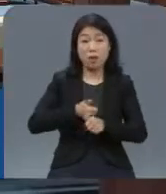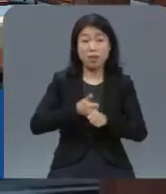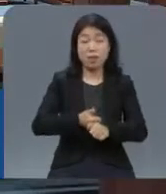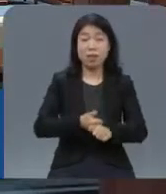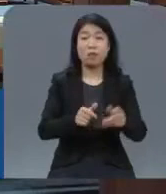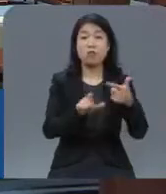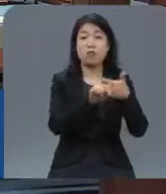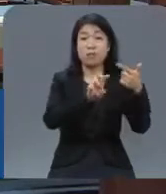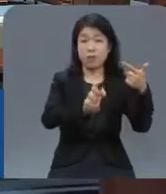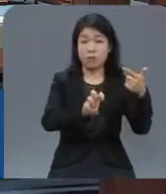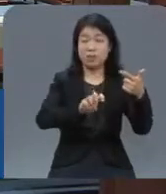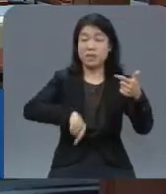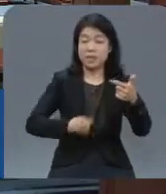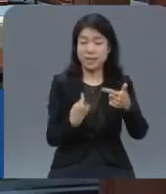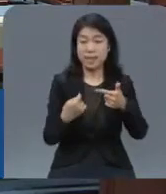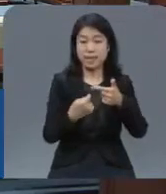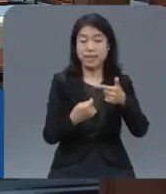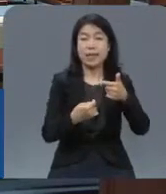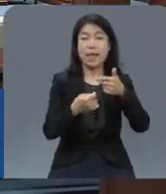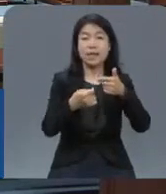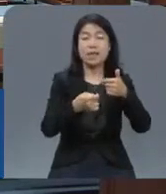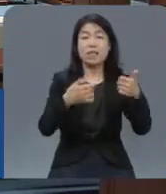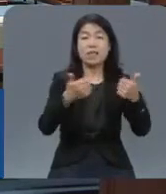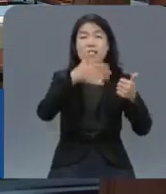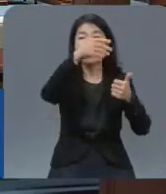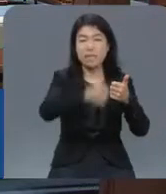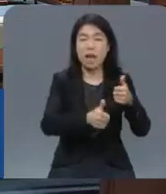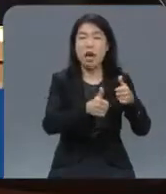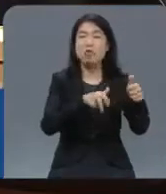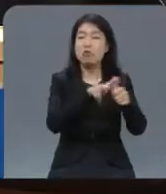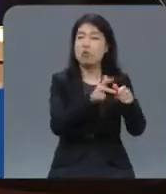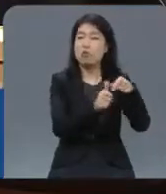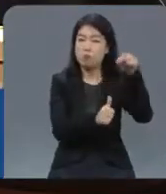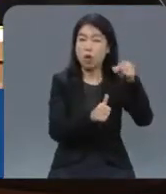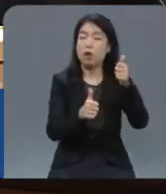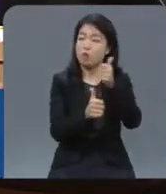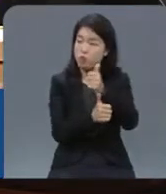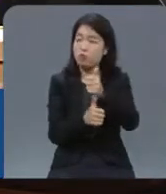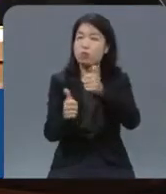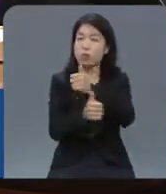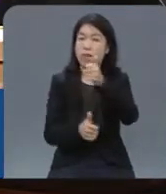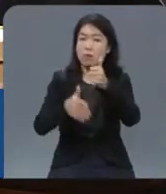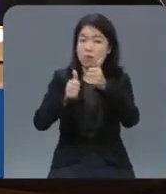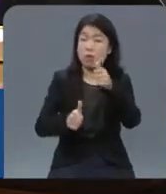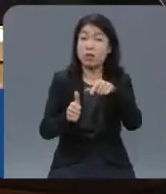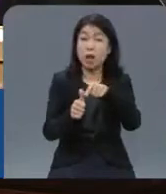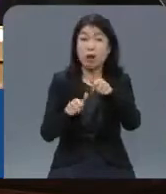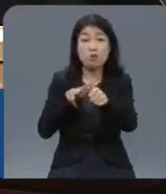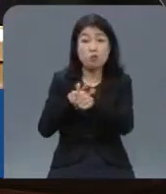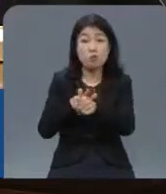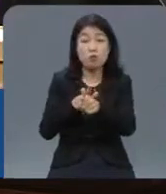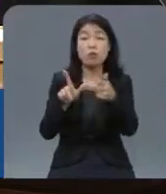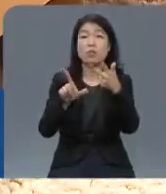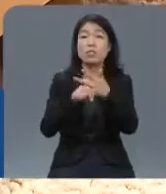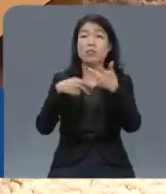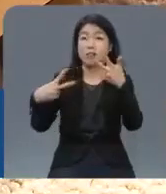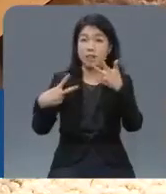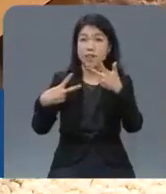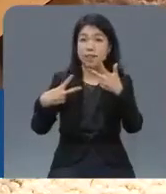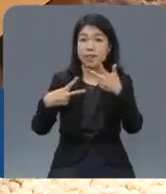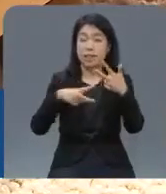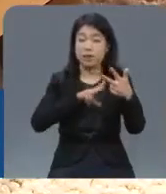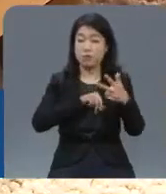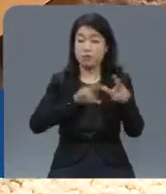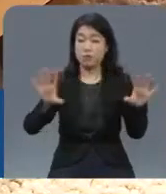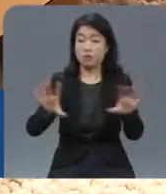30일 자체 의장 후보를 선출하고 보이 장과 상임위원장 후보는 다음달 2일 의원총회에서